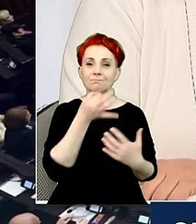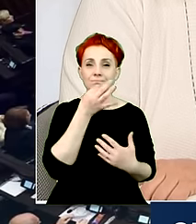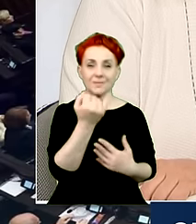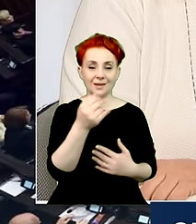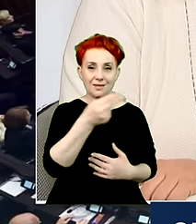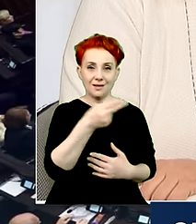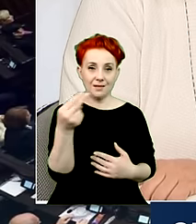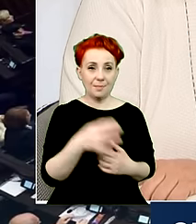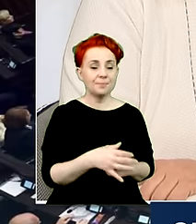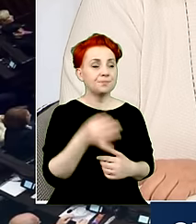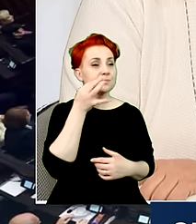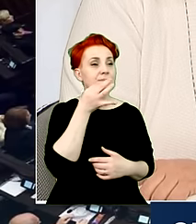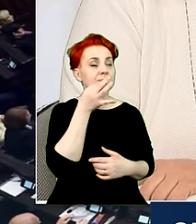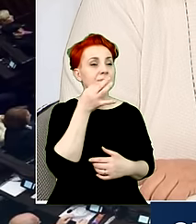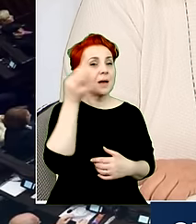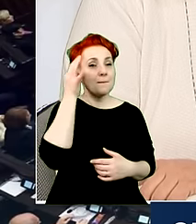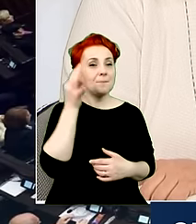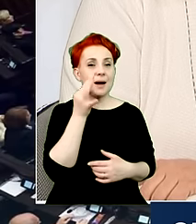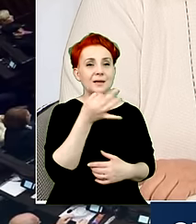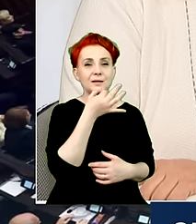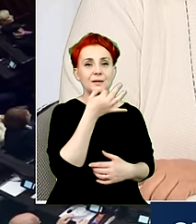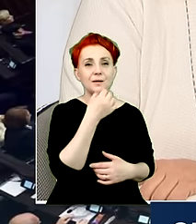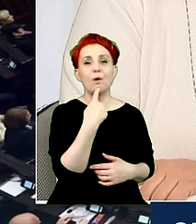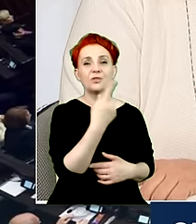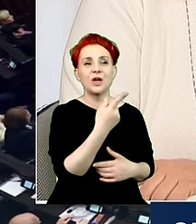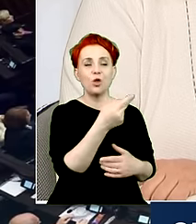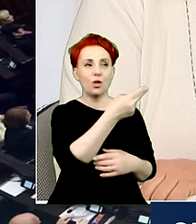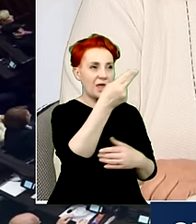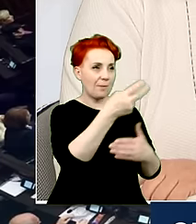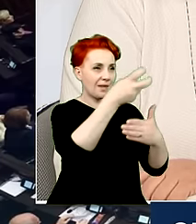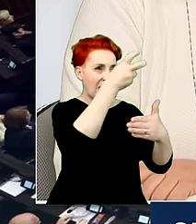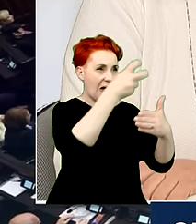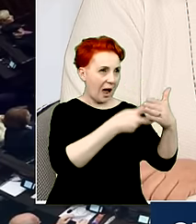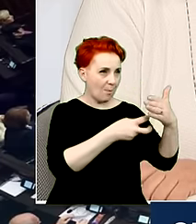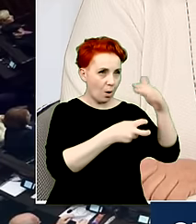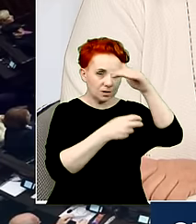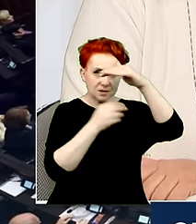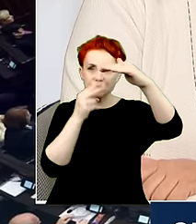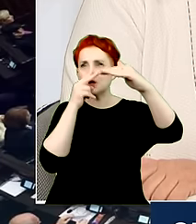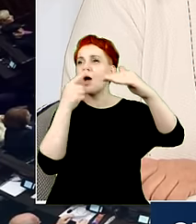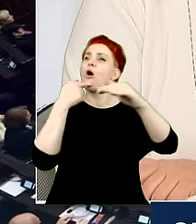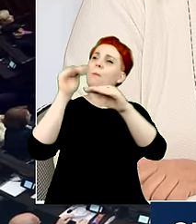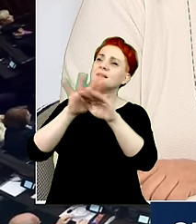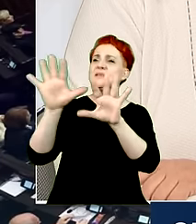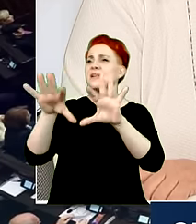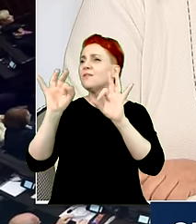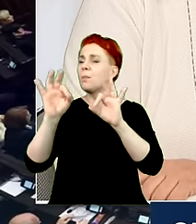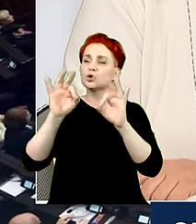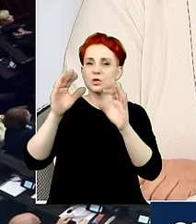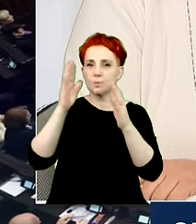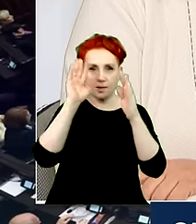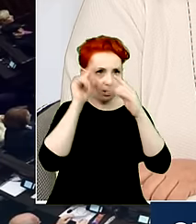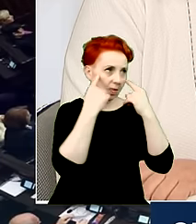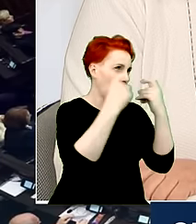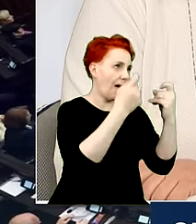powiedziała, że ta kwestia aborcji miała przykryć inne rzeczy, obietnice wyborcze, niespełnione obietnice wyborcze,